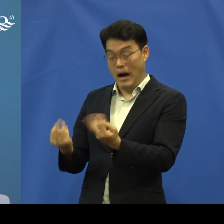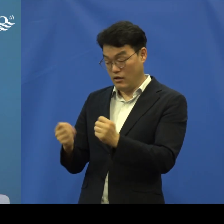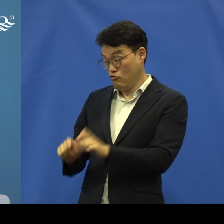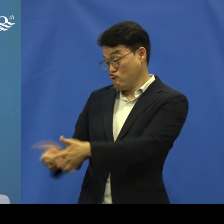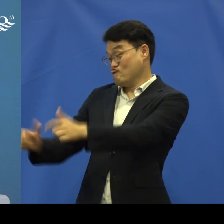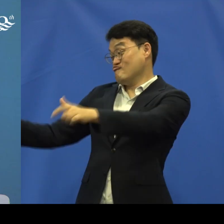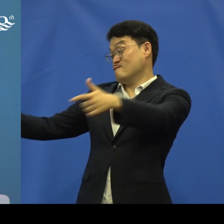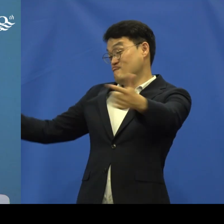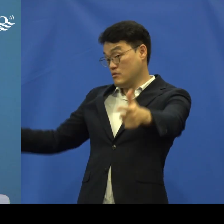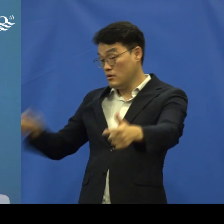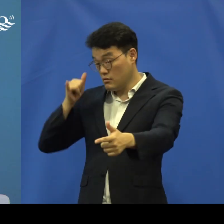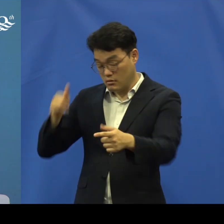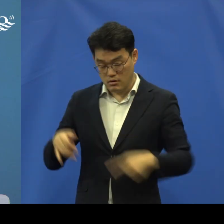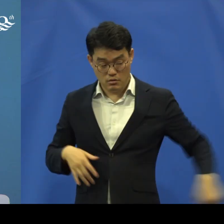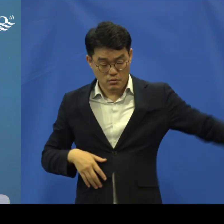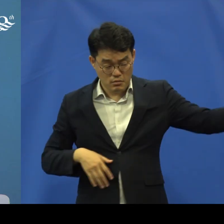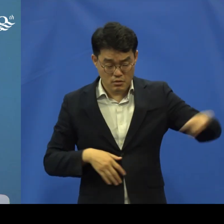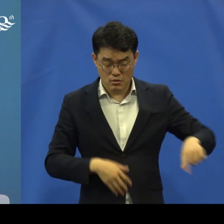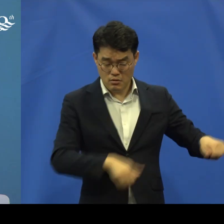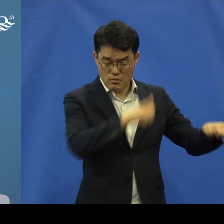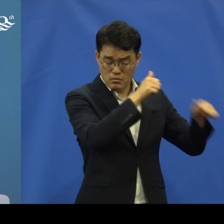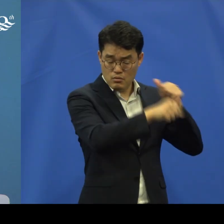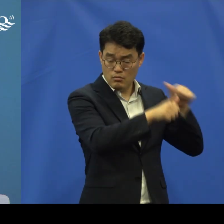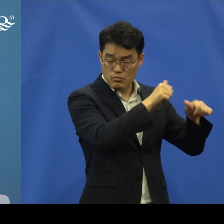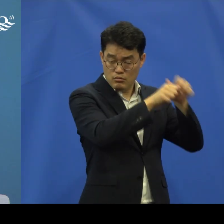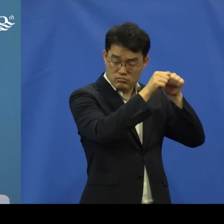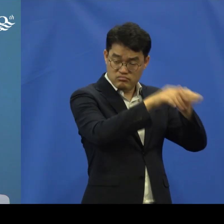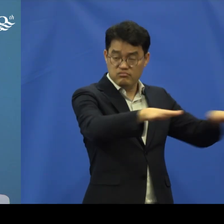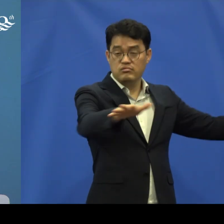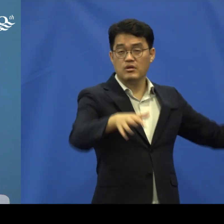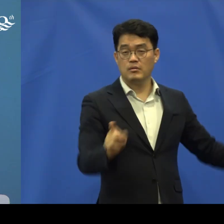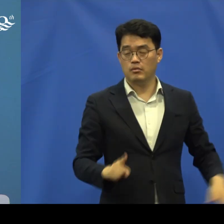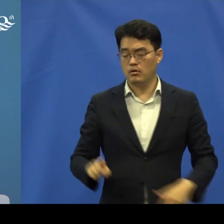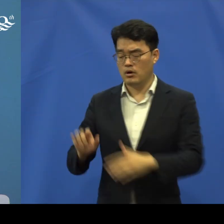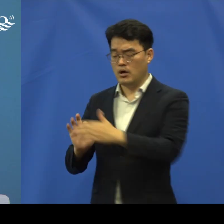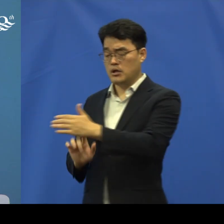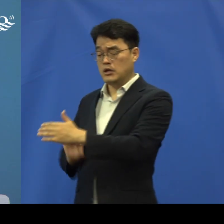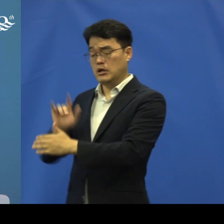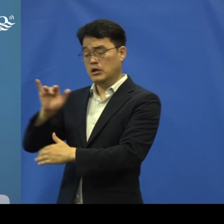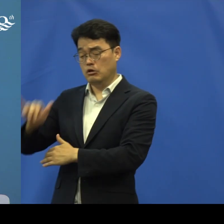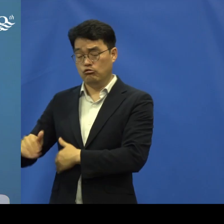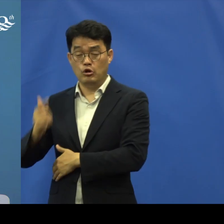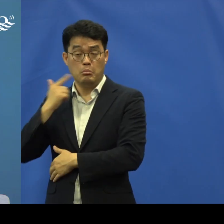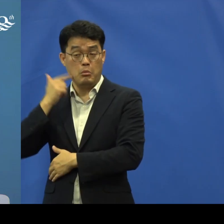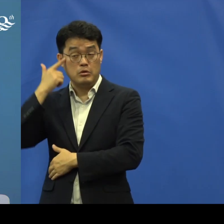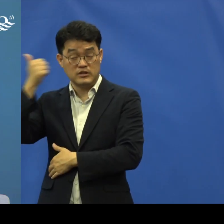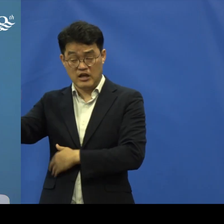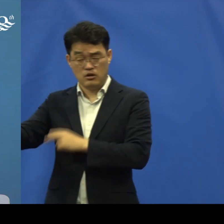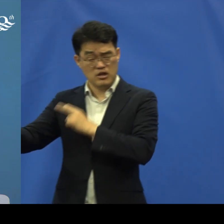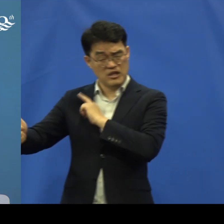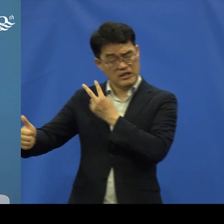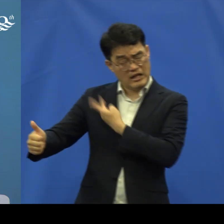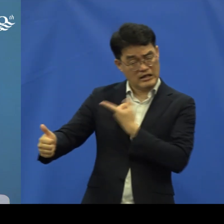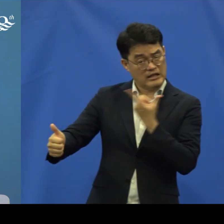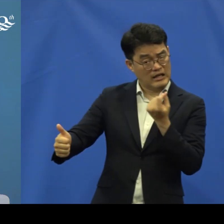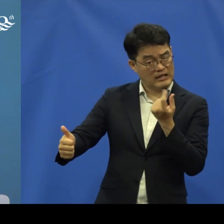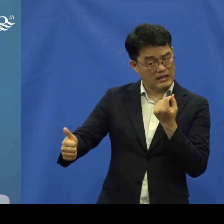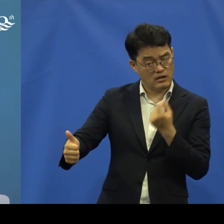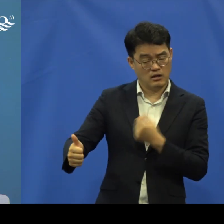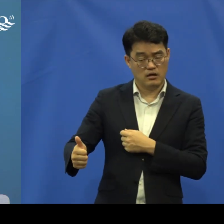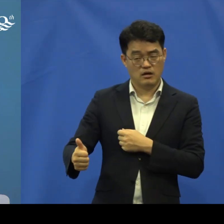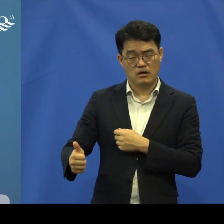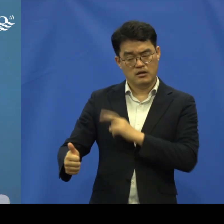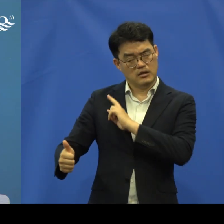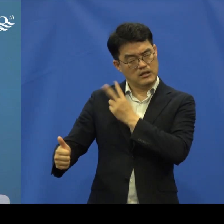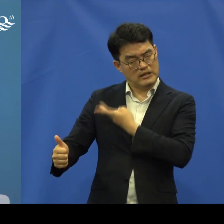안 좋은 소문을 막 퍼뜨리는 거. 이교 목사 이단기가 있다고 그러고 말이죠. 막 2단 3단